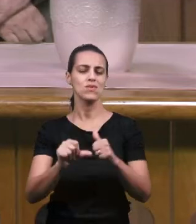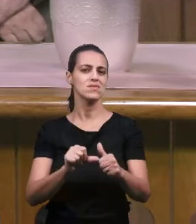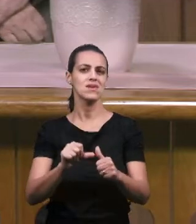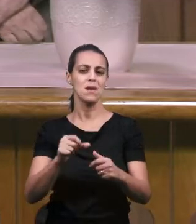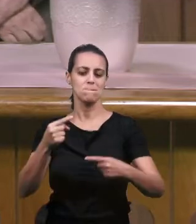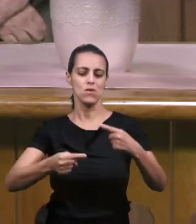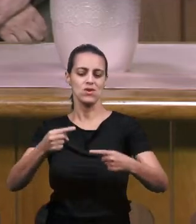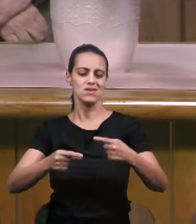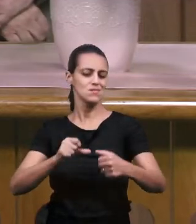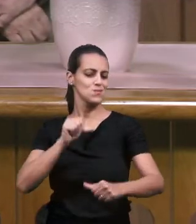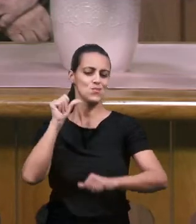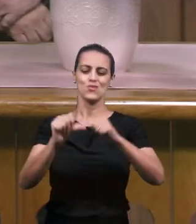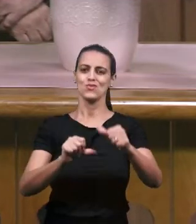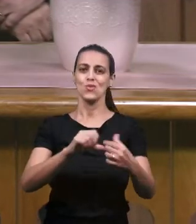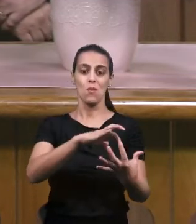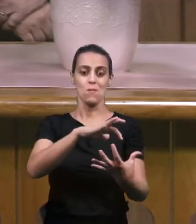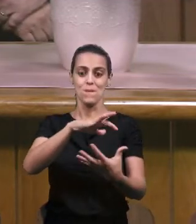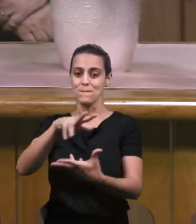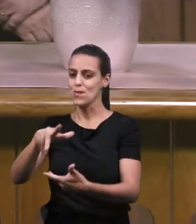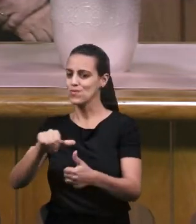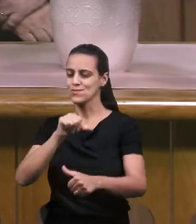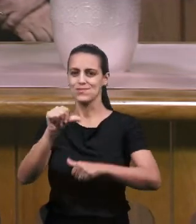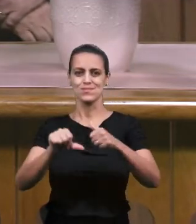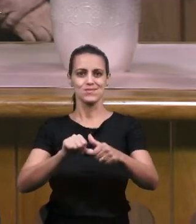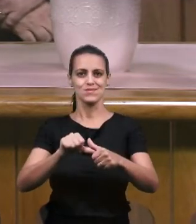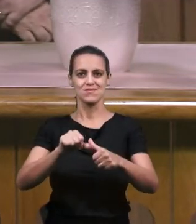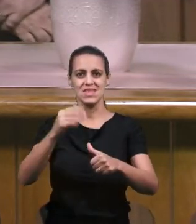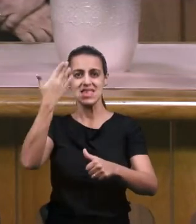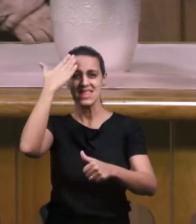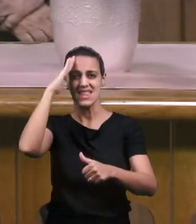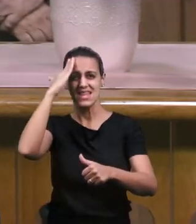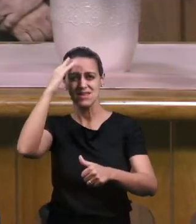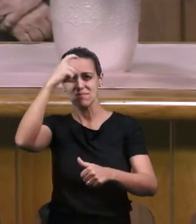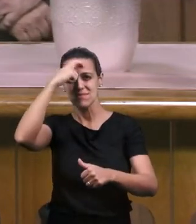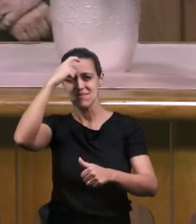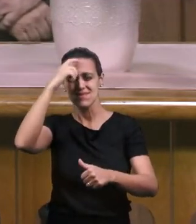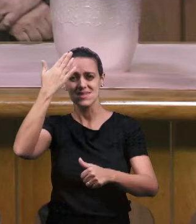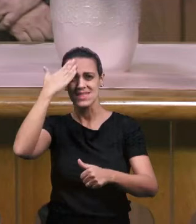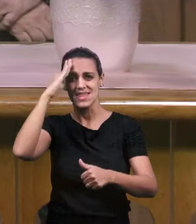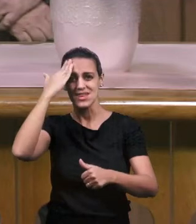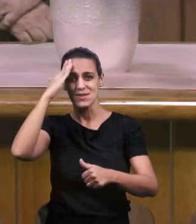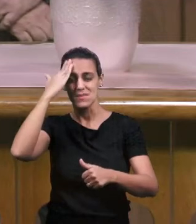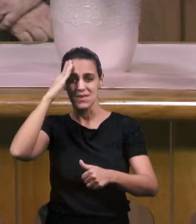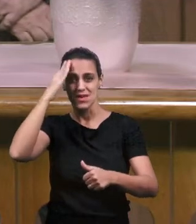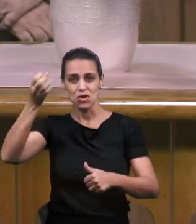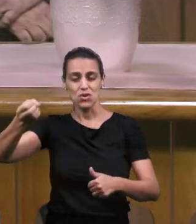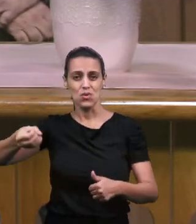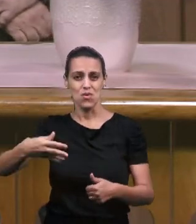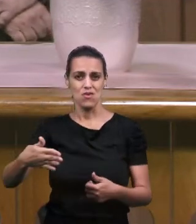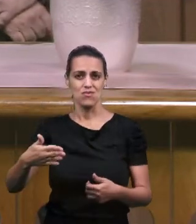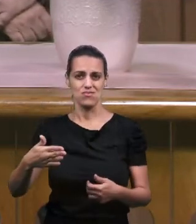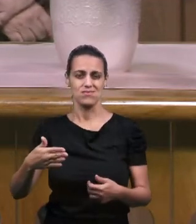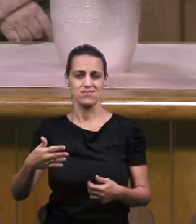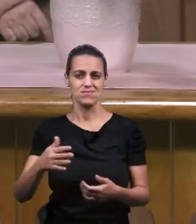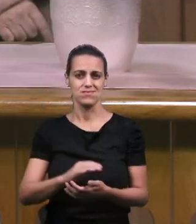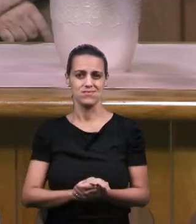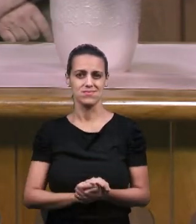monde. Il a eu une compréhension dans le monde Et cela a favorisé